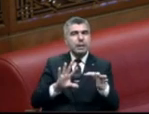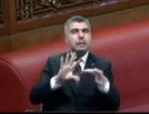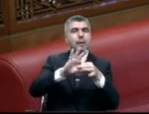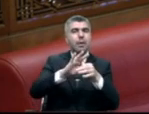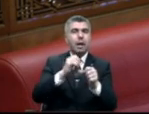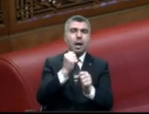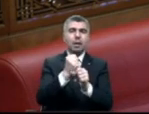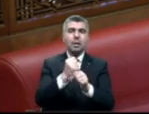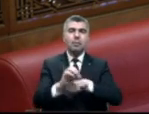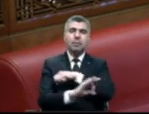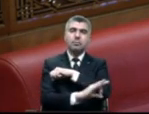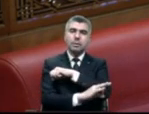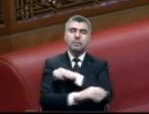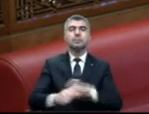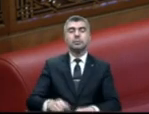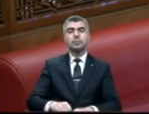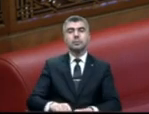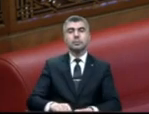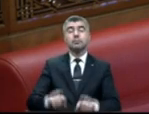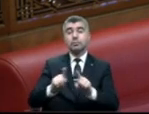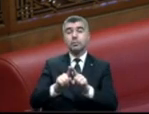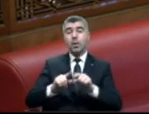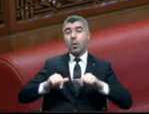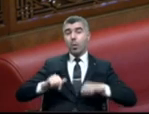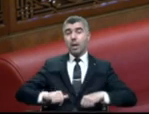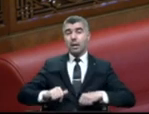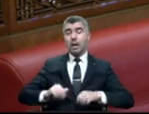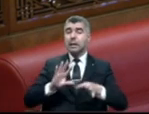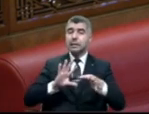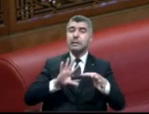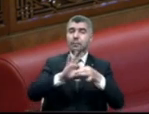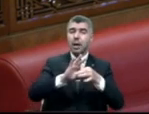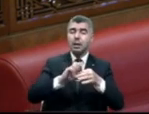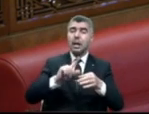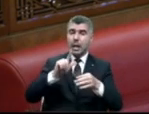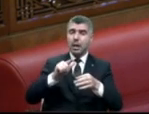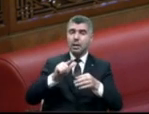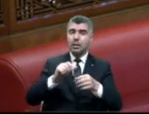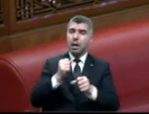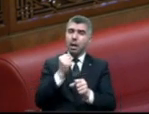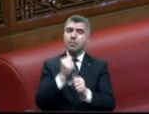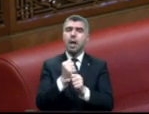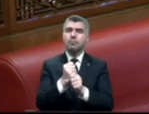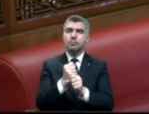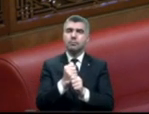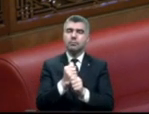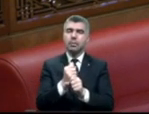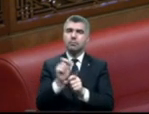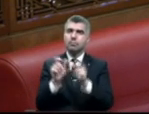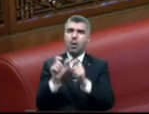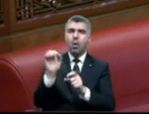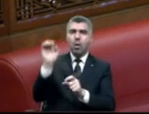وتتبع تطبيقها. فهذه الوزارة تربطها اتفاقيات في مجال اليد العاملة مع مجموعة من